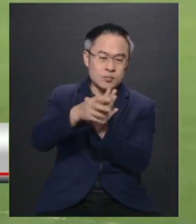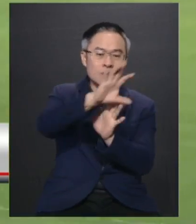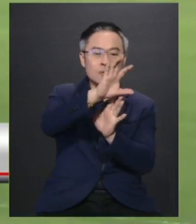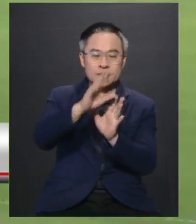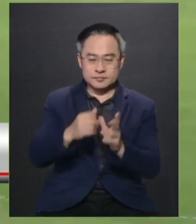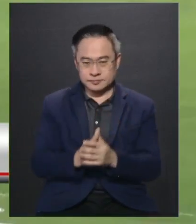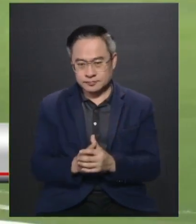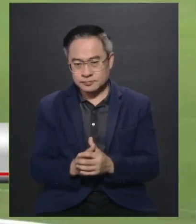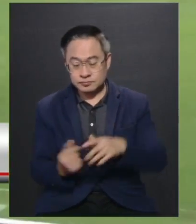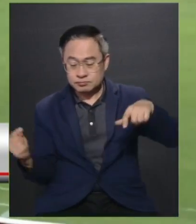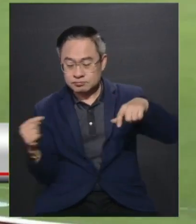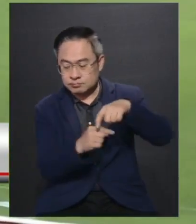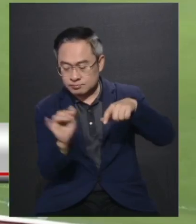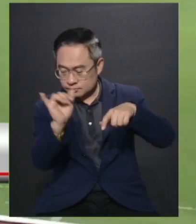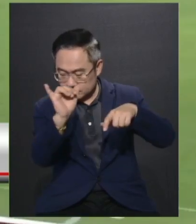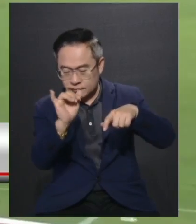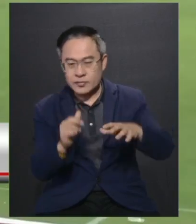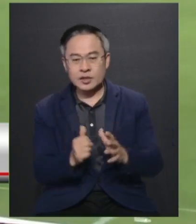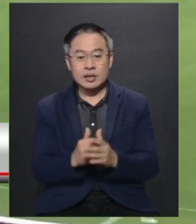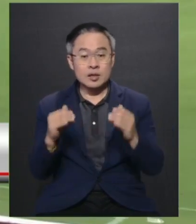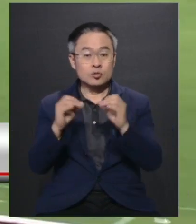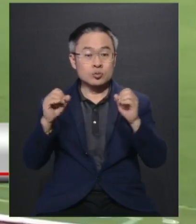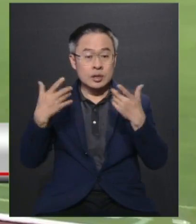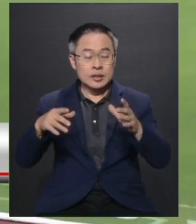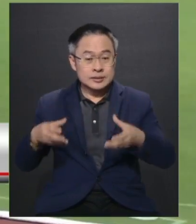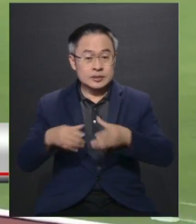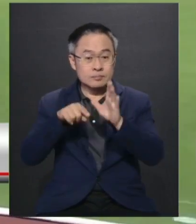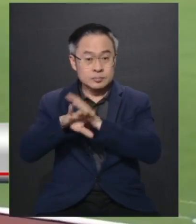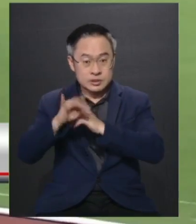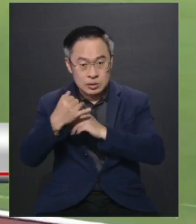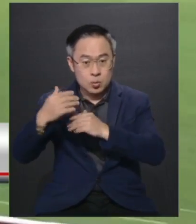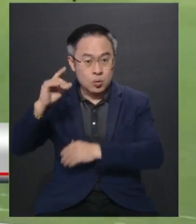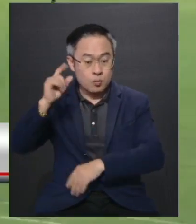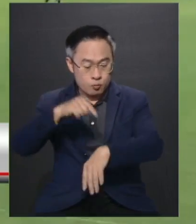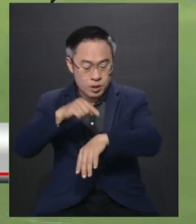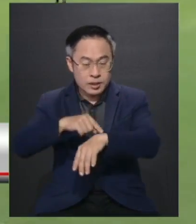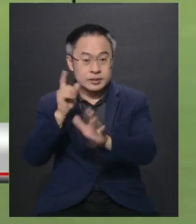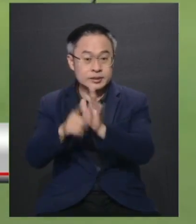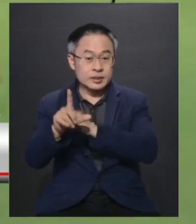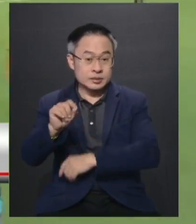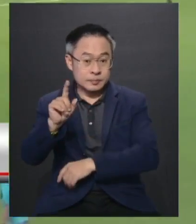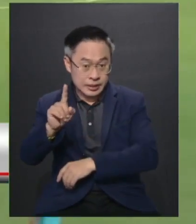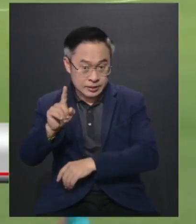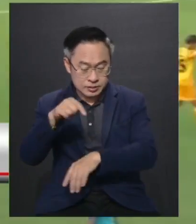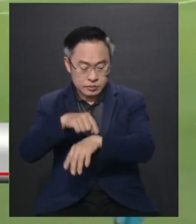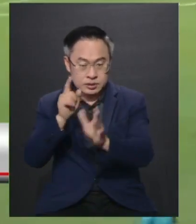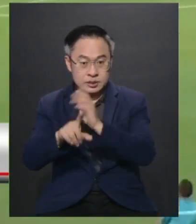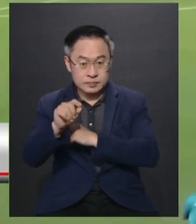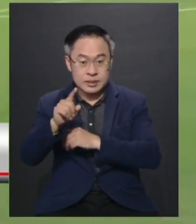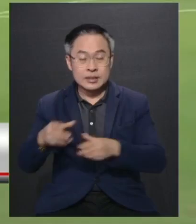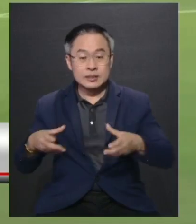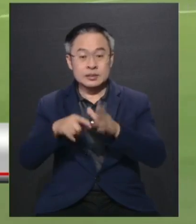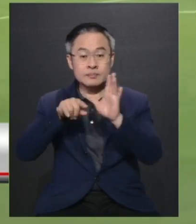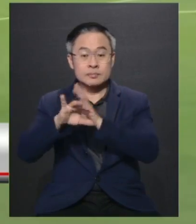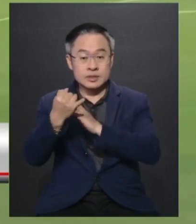ค่ะก็สกอร์ยังคง 0-0นะคะจันทบุรีเจ้าถิ่นมีโอกาสอีกครั้งนึงนาทีที่ 21ค่ะจากการโหม่งของ